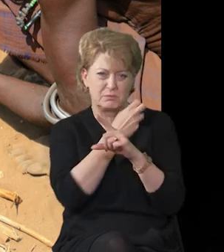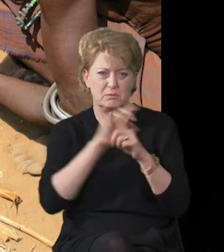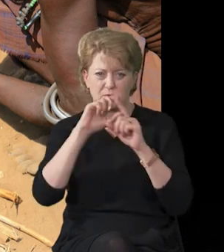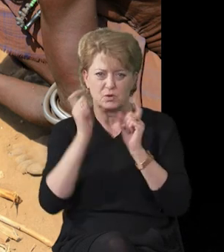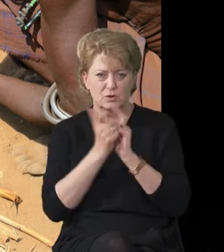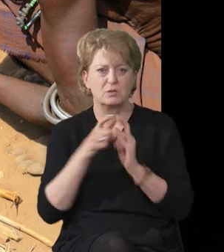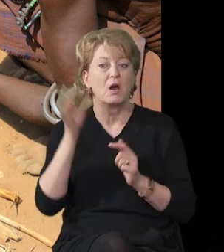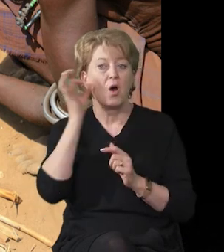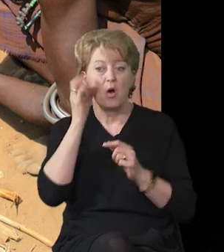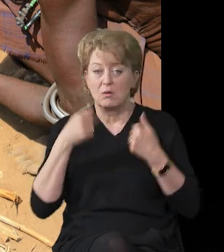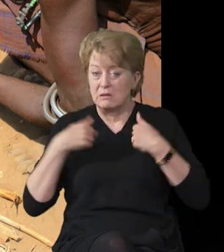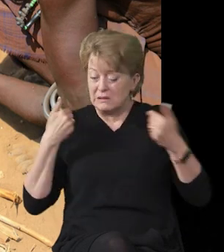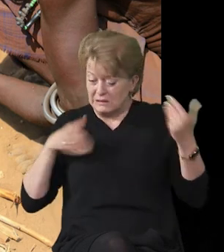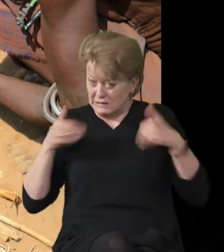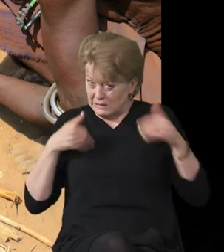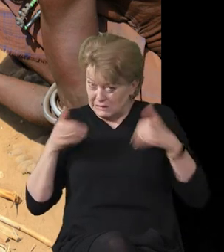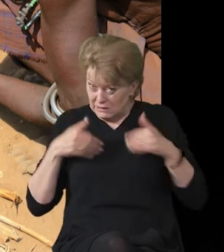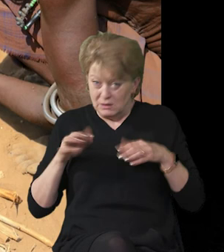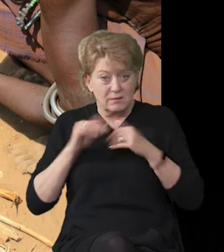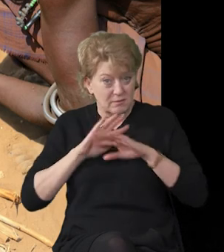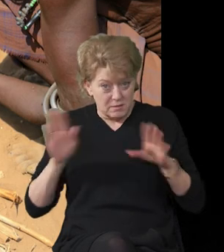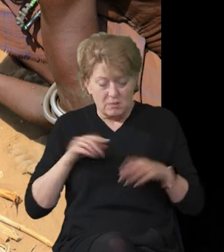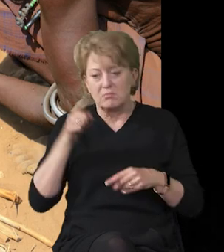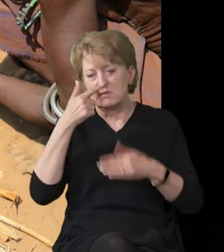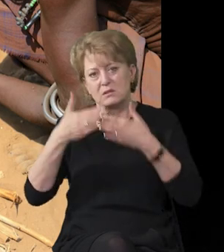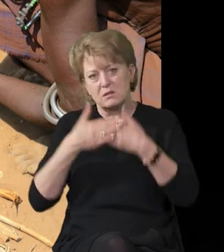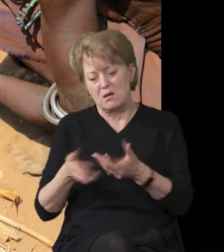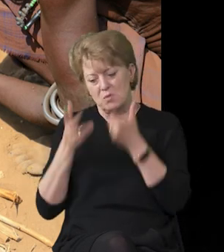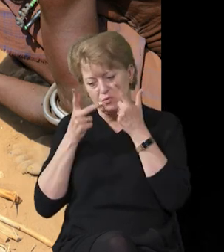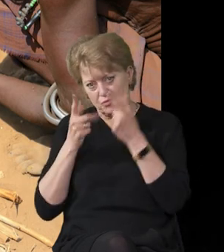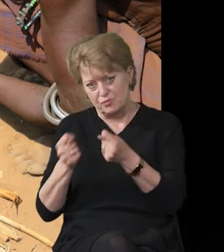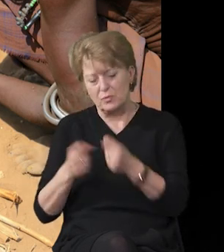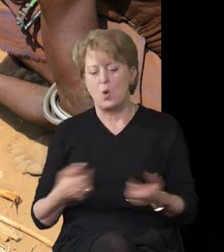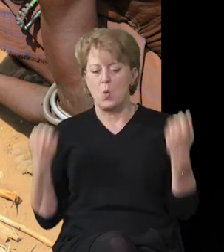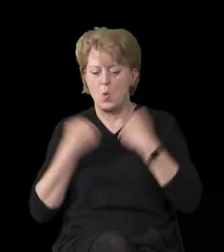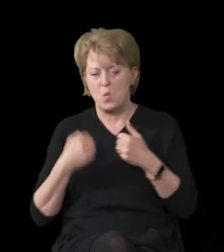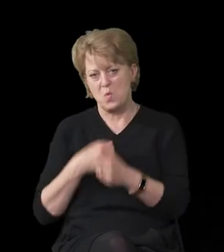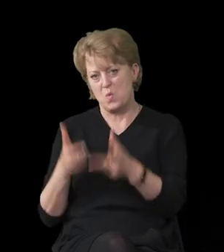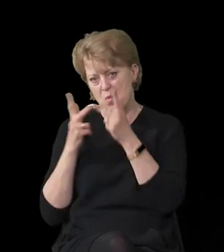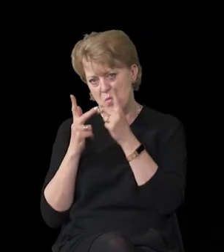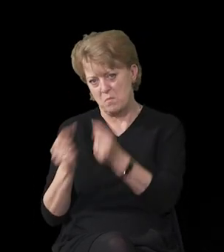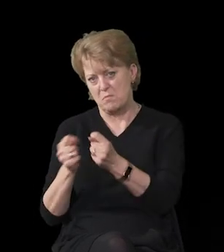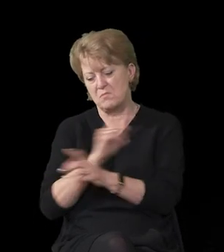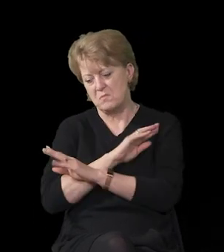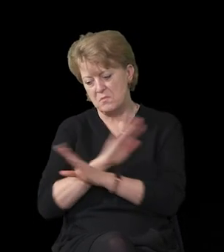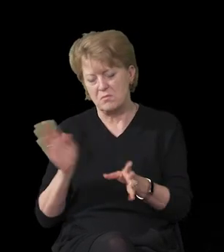żadnej odzieży, nie może wyjść za mąż, a jej rodzina okrywa się hańbą. I w zasadzie wszyscy, zarówno